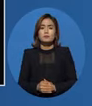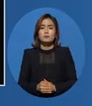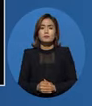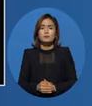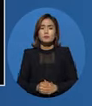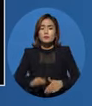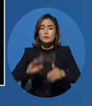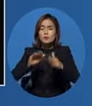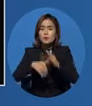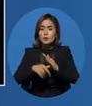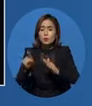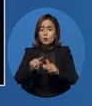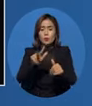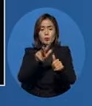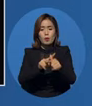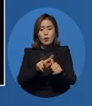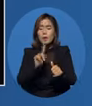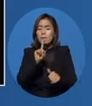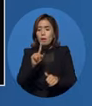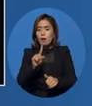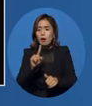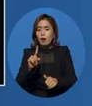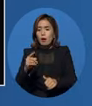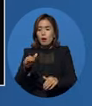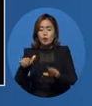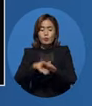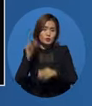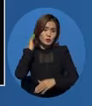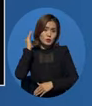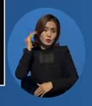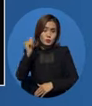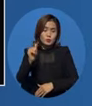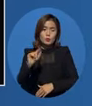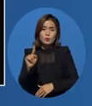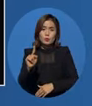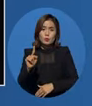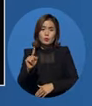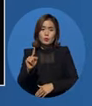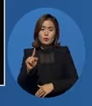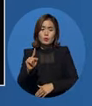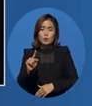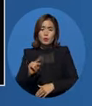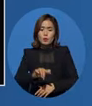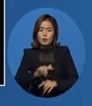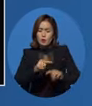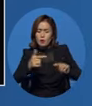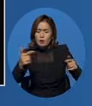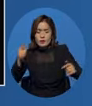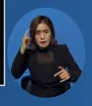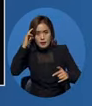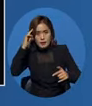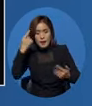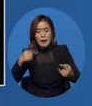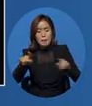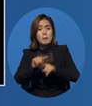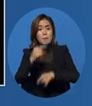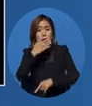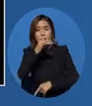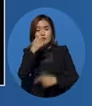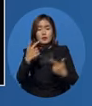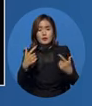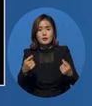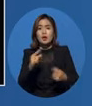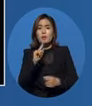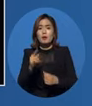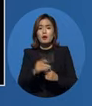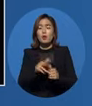당시 그 송 보 에바를 전해 들은 문재인 후보가 캠프 에 다양한 생각을 가진 분들이 함께 할 수 있다 그렇게